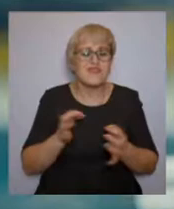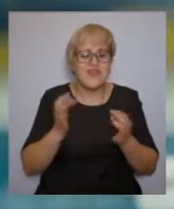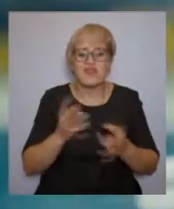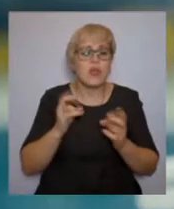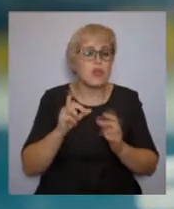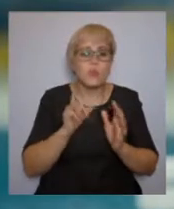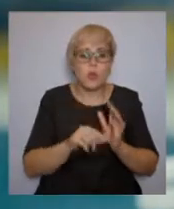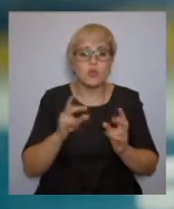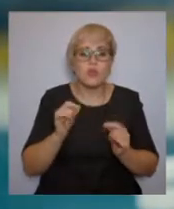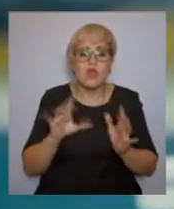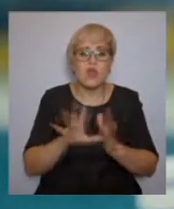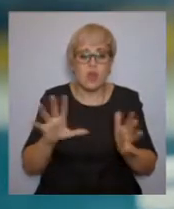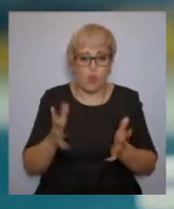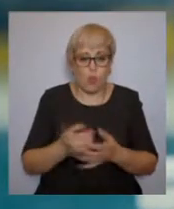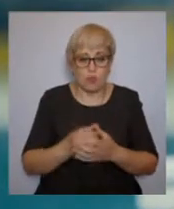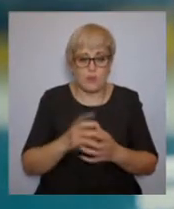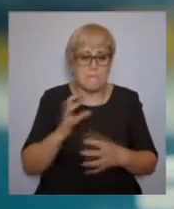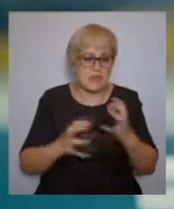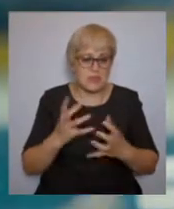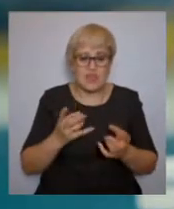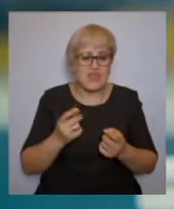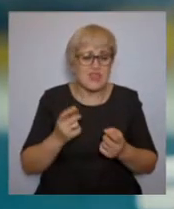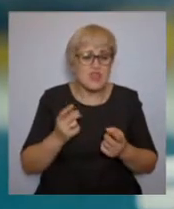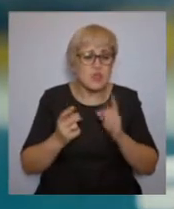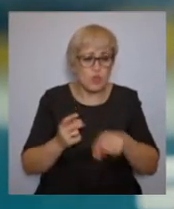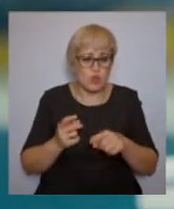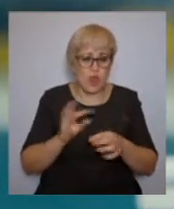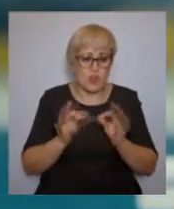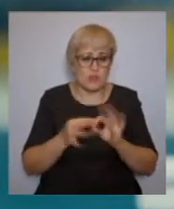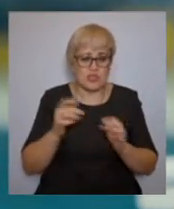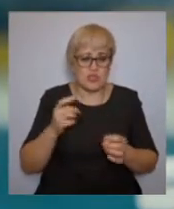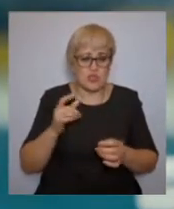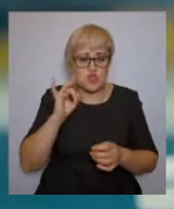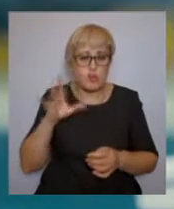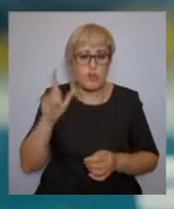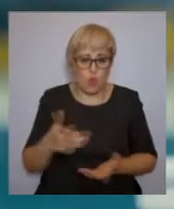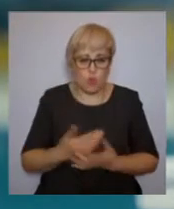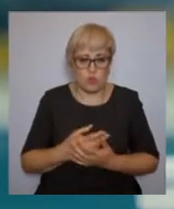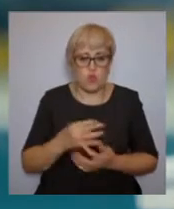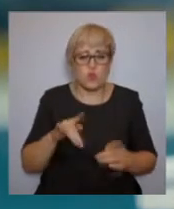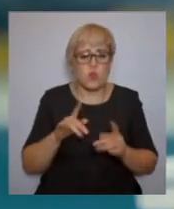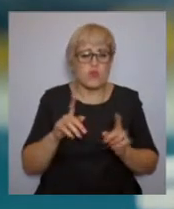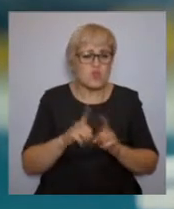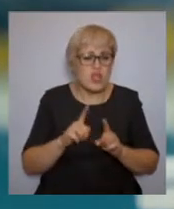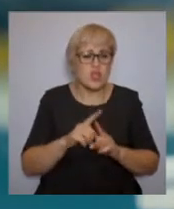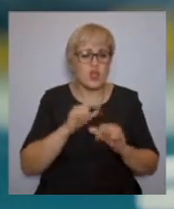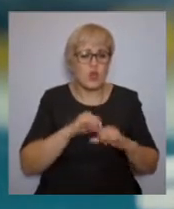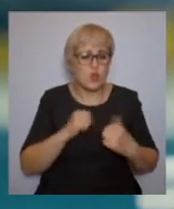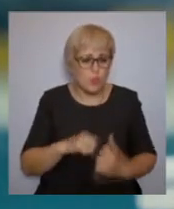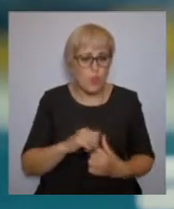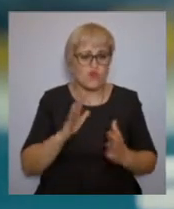олимпийской чемпионкой но все-таки это любовь плавание в тот момент это были конец